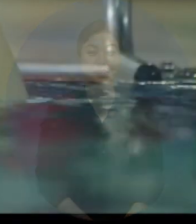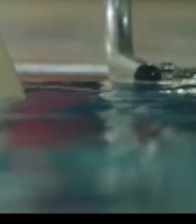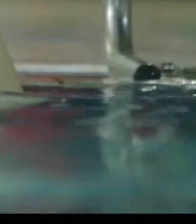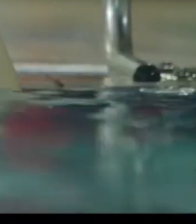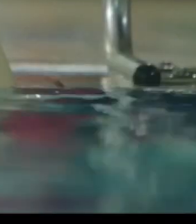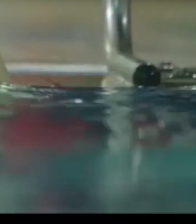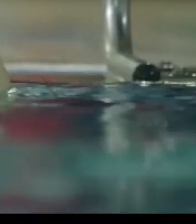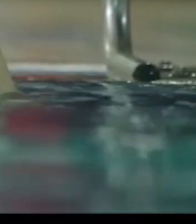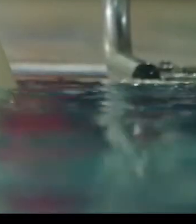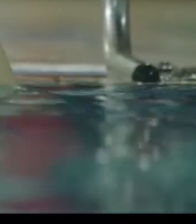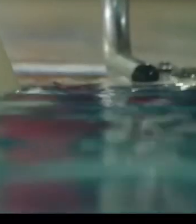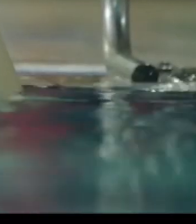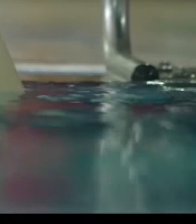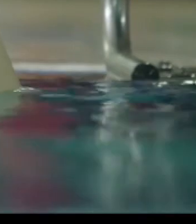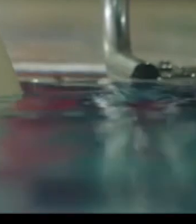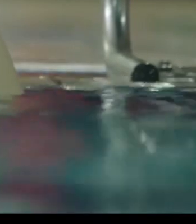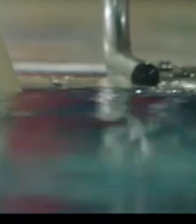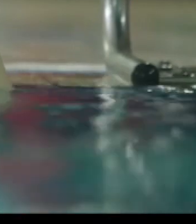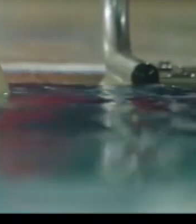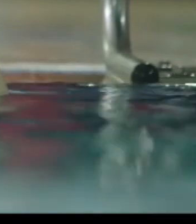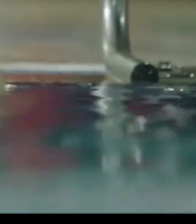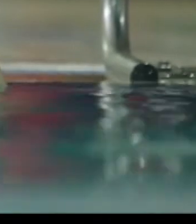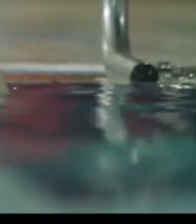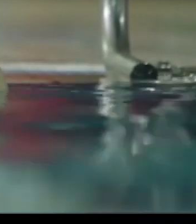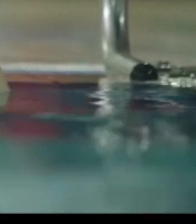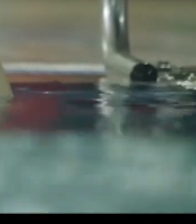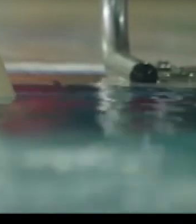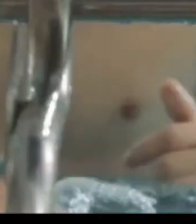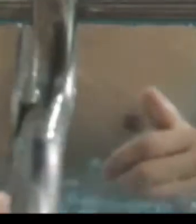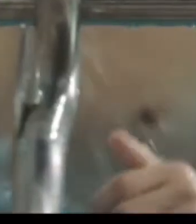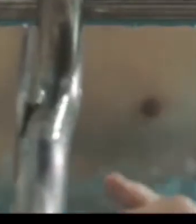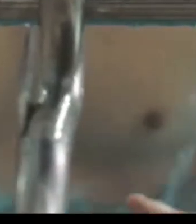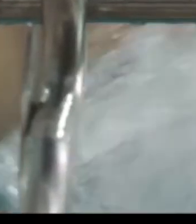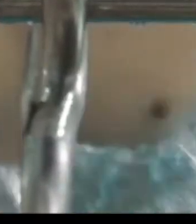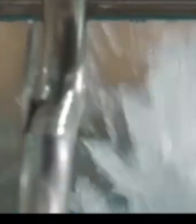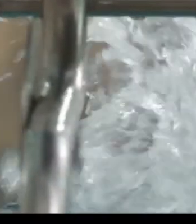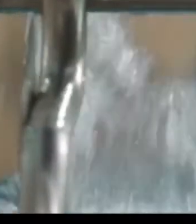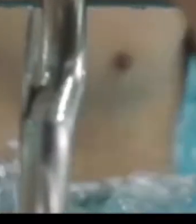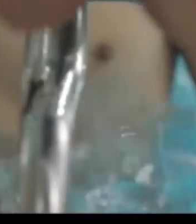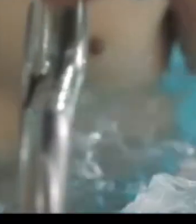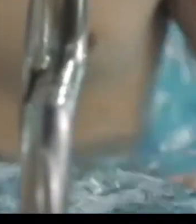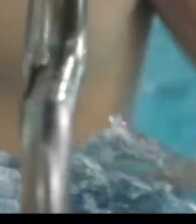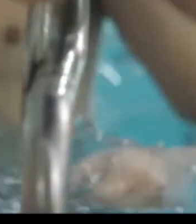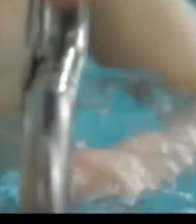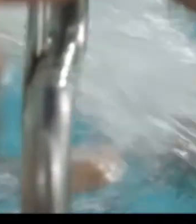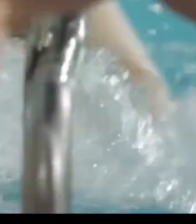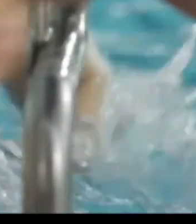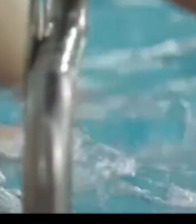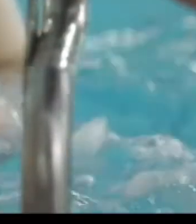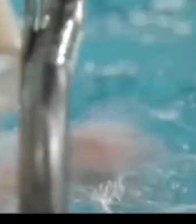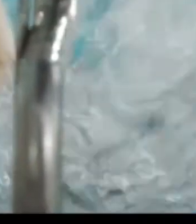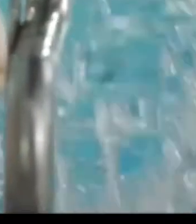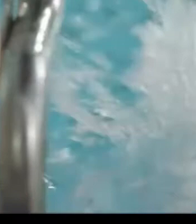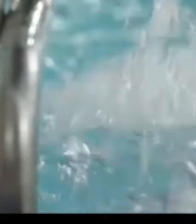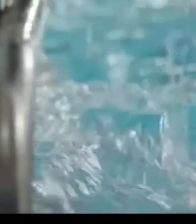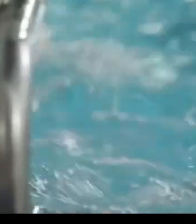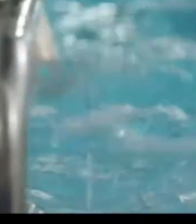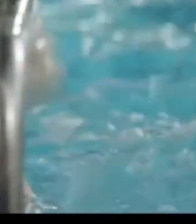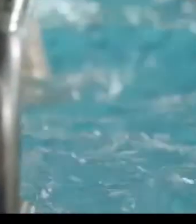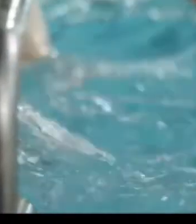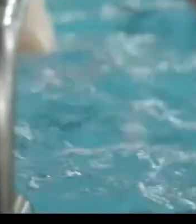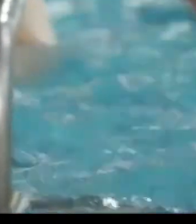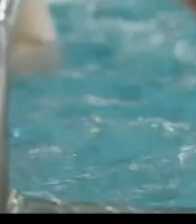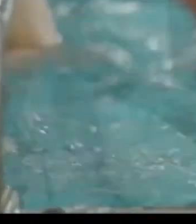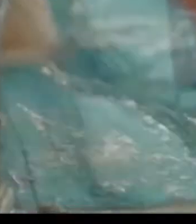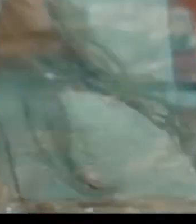명자가 멀거니 선체로 어딘가를 응시한다. 10대 중반의 소녀 지규가 젊은 사람들에게 둘러싸여